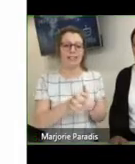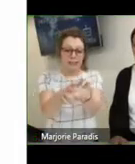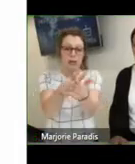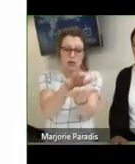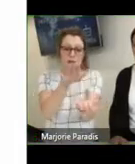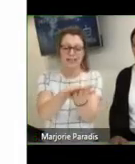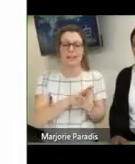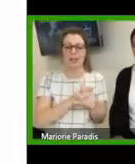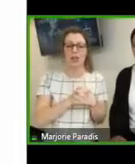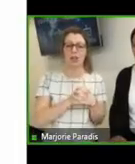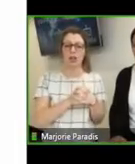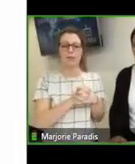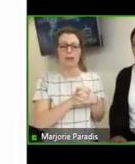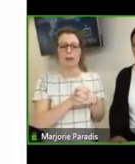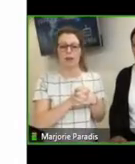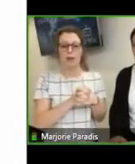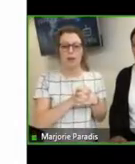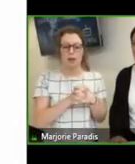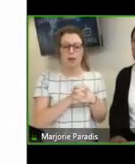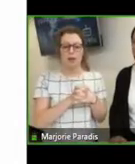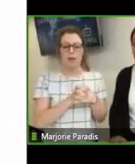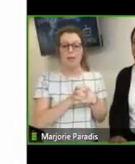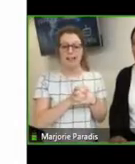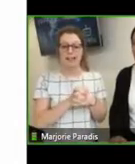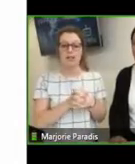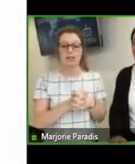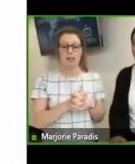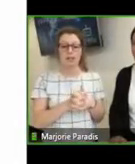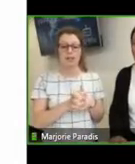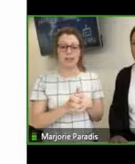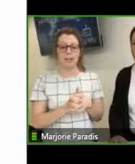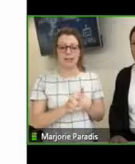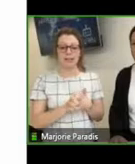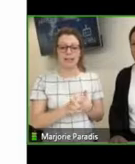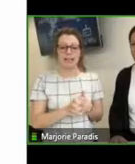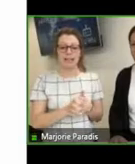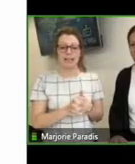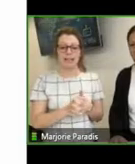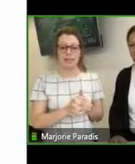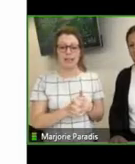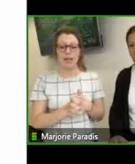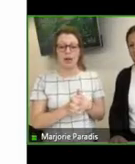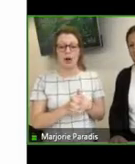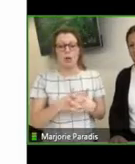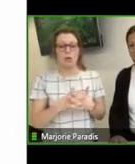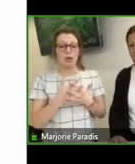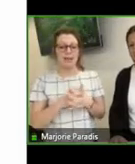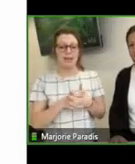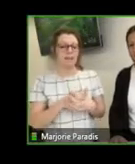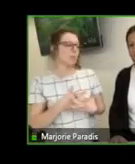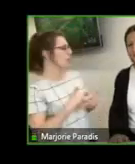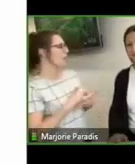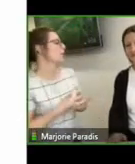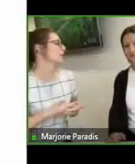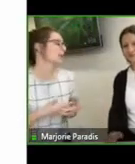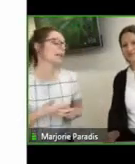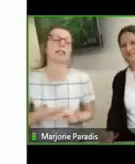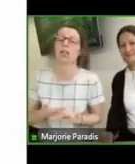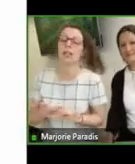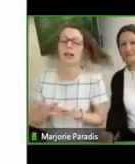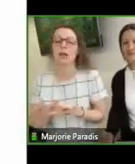ressources au nombre desquelles cet article-là fait partie. Donc, c'est un article de Patrick Lagacé qui s'appelle Oups, mauvais Maxime. Puis lui, dans le fond,